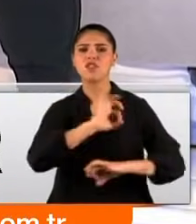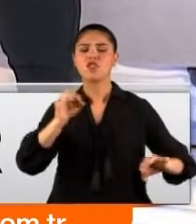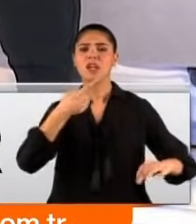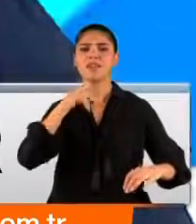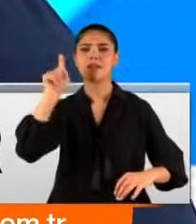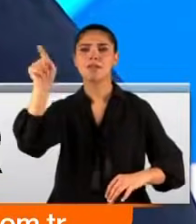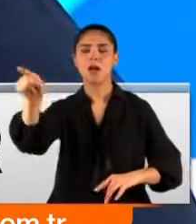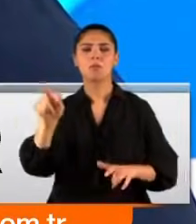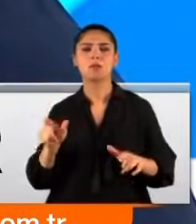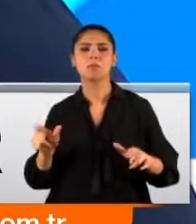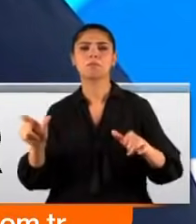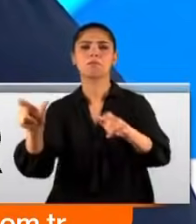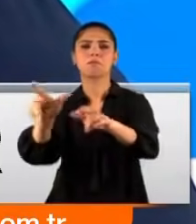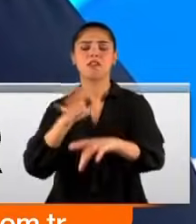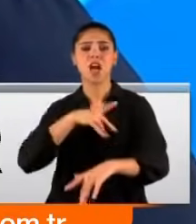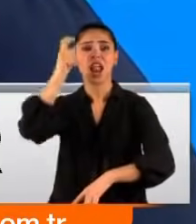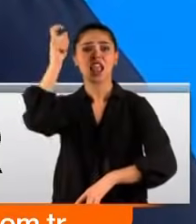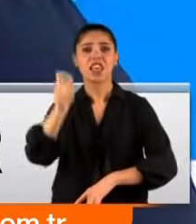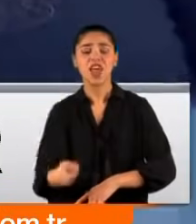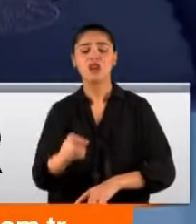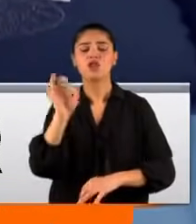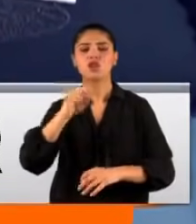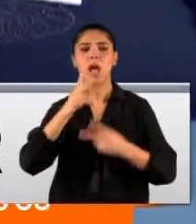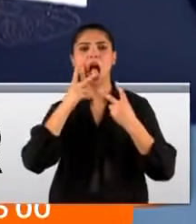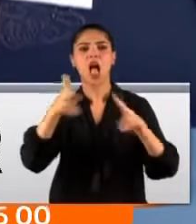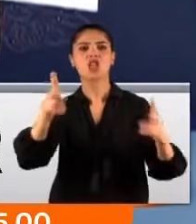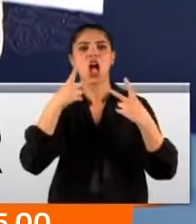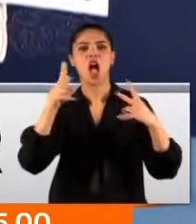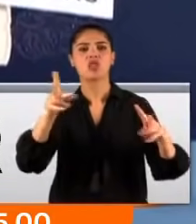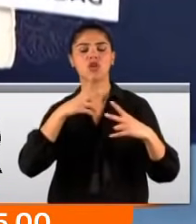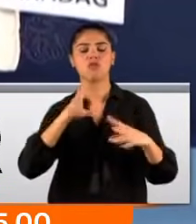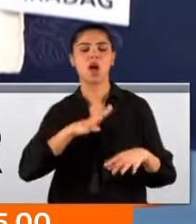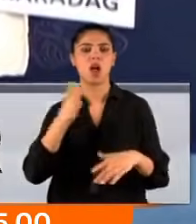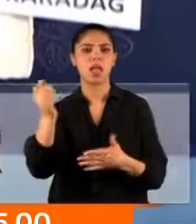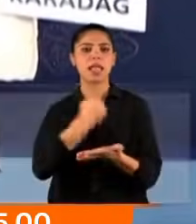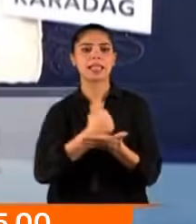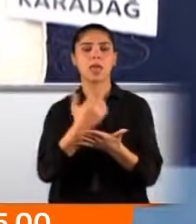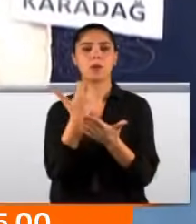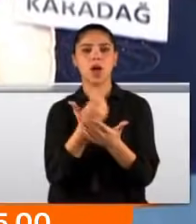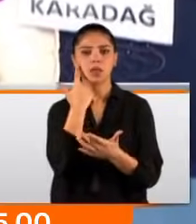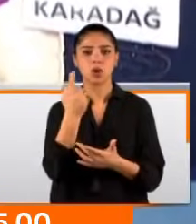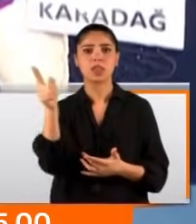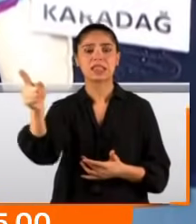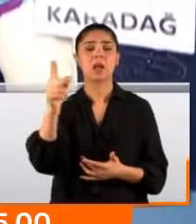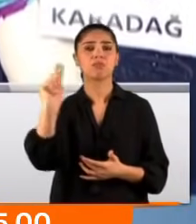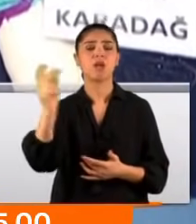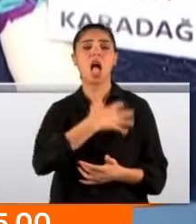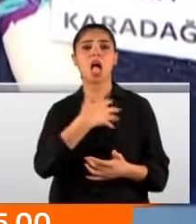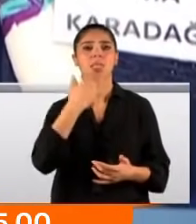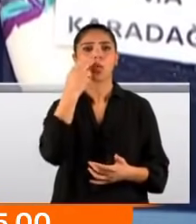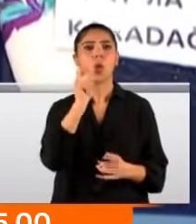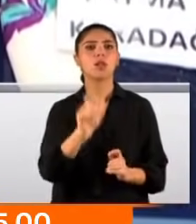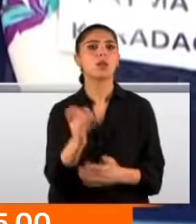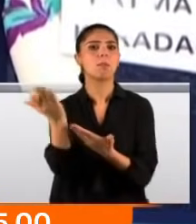için çember daraldı. Gerçekler bir bir ortaya çıktı. Bu tapu kaydı gösteriyor ki siz annenizi de dolandırmışsınız Cemal